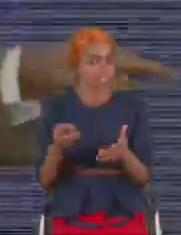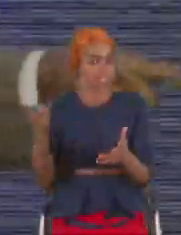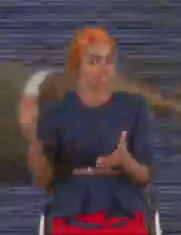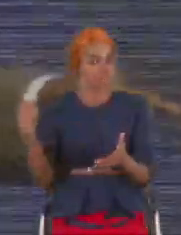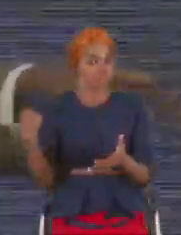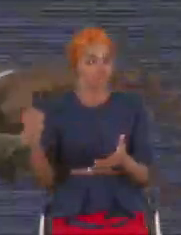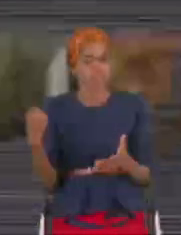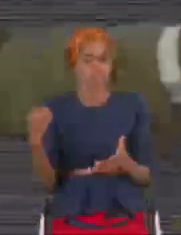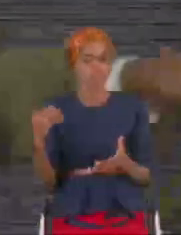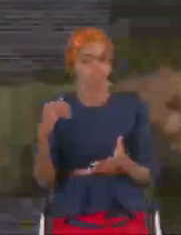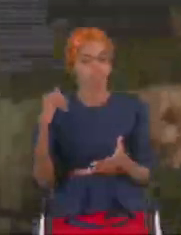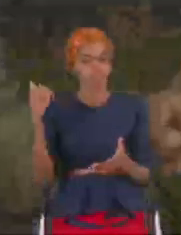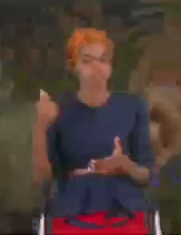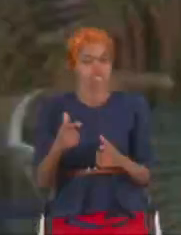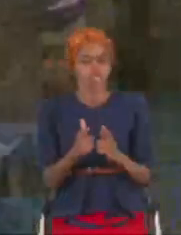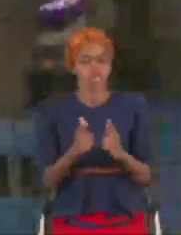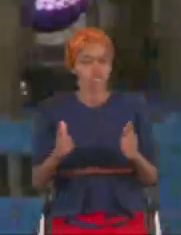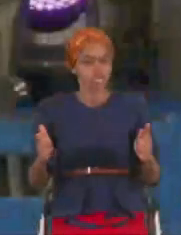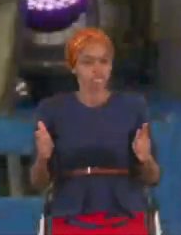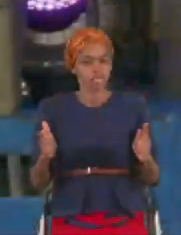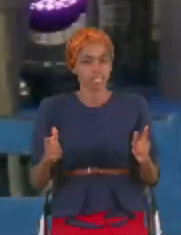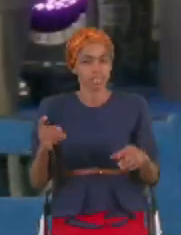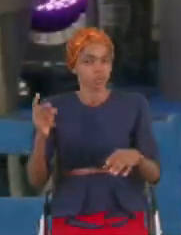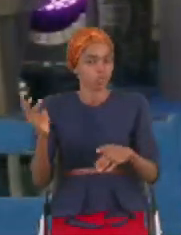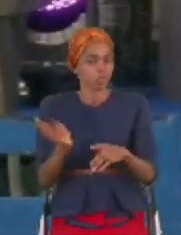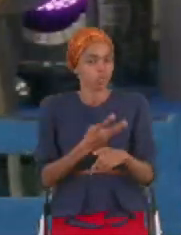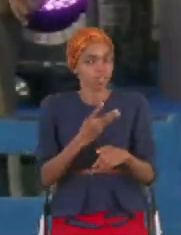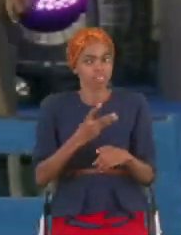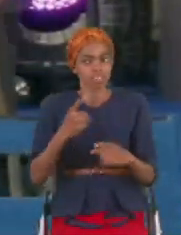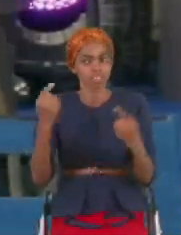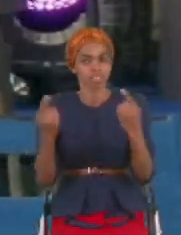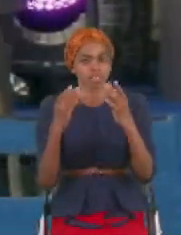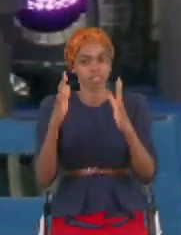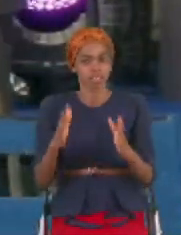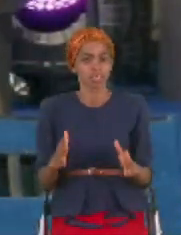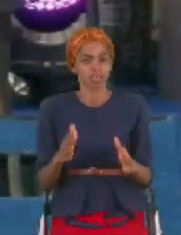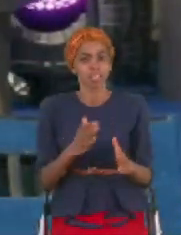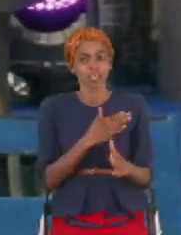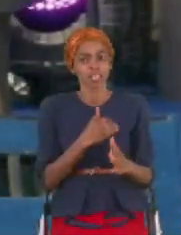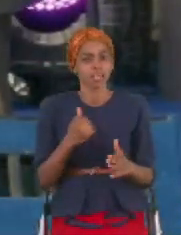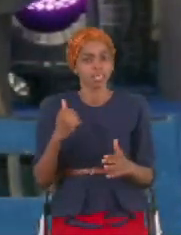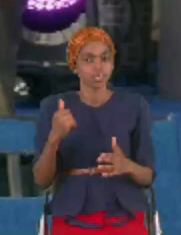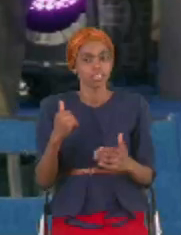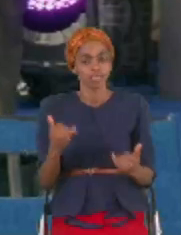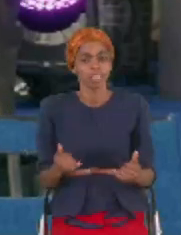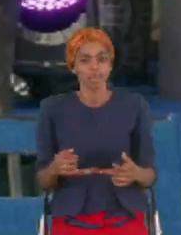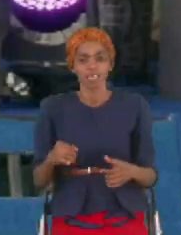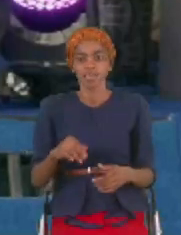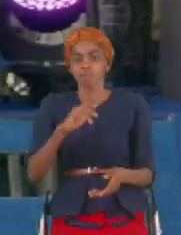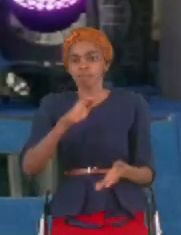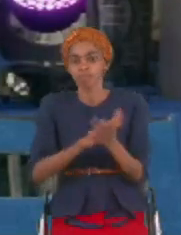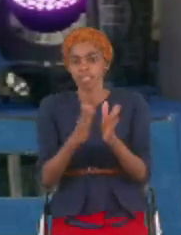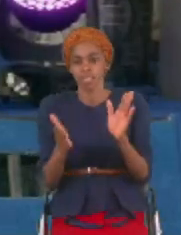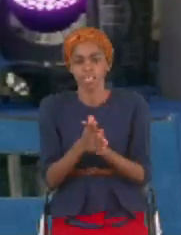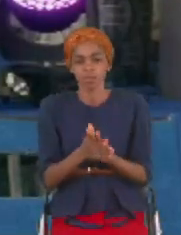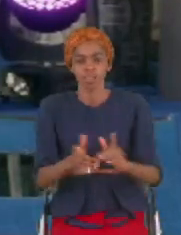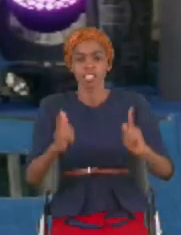était avant un pêcheur dangereux il est devenu l c'est incroyable